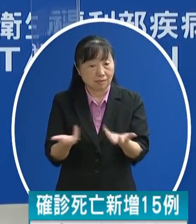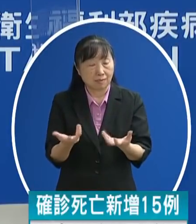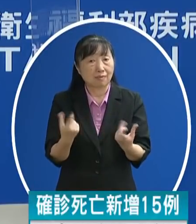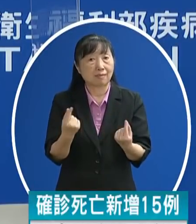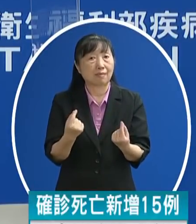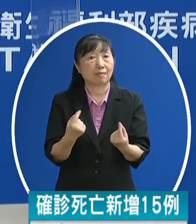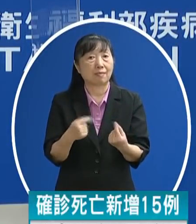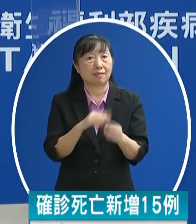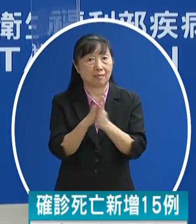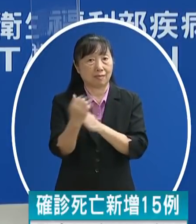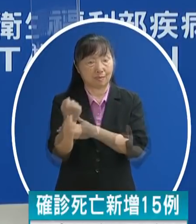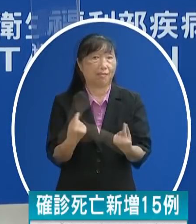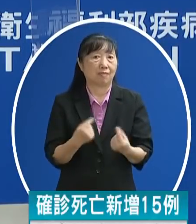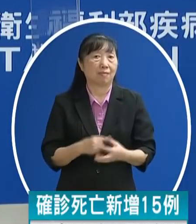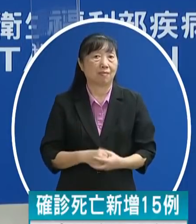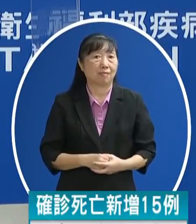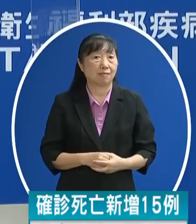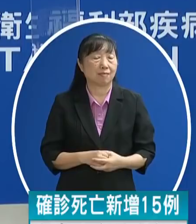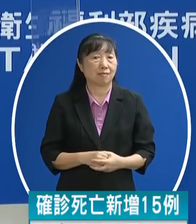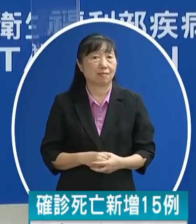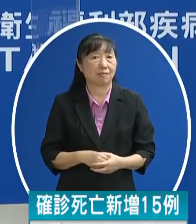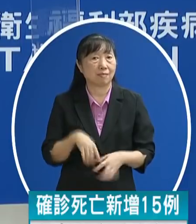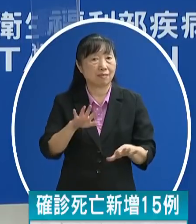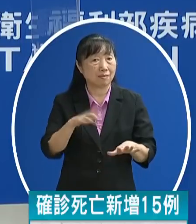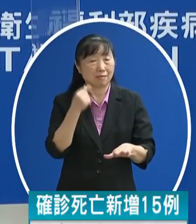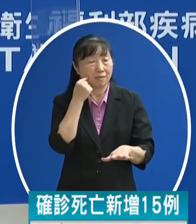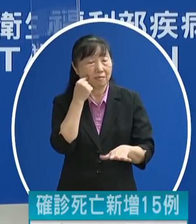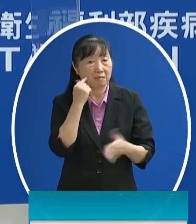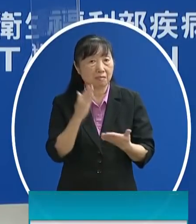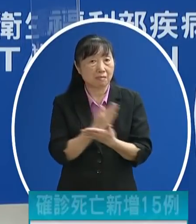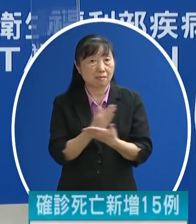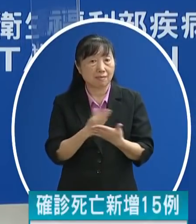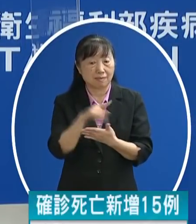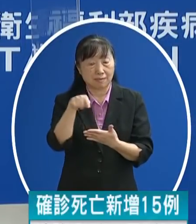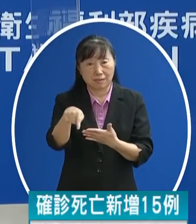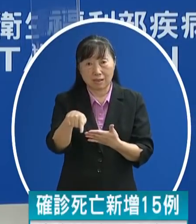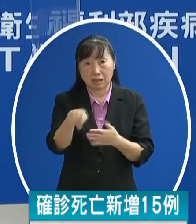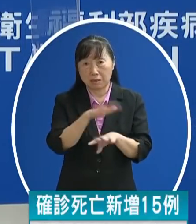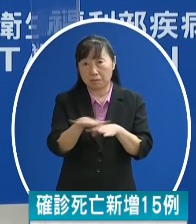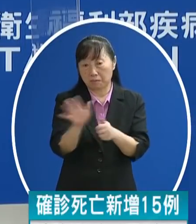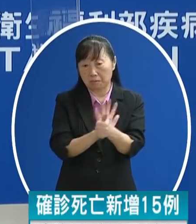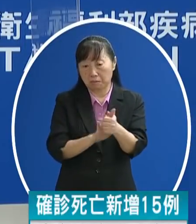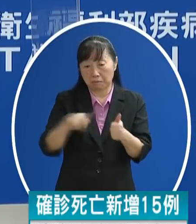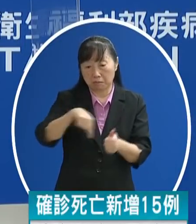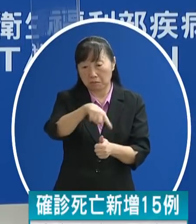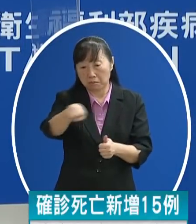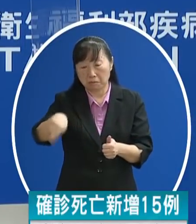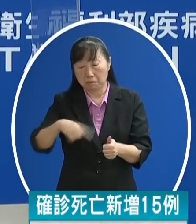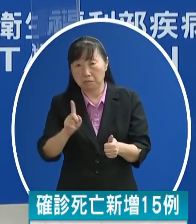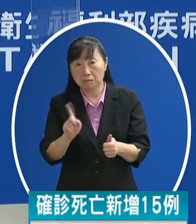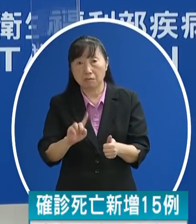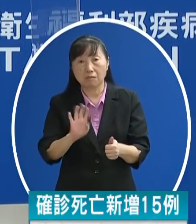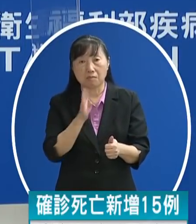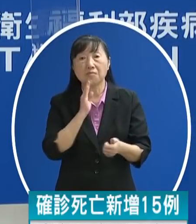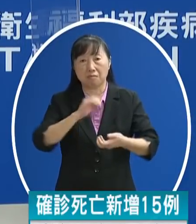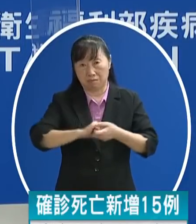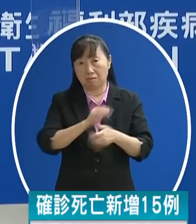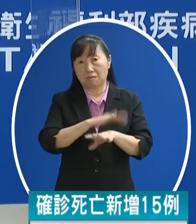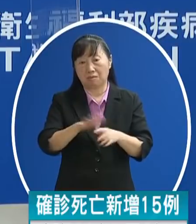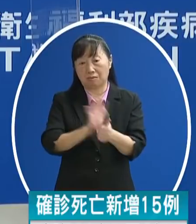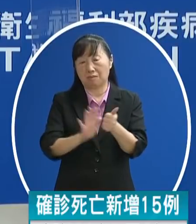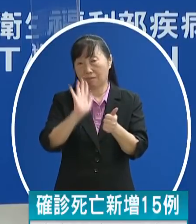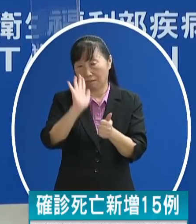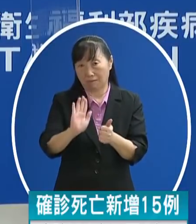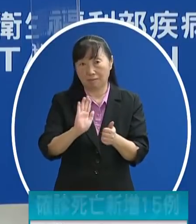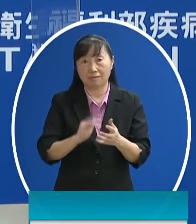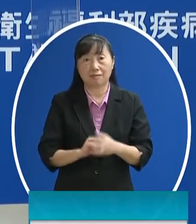件现在的一个要务了。那你现在还很难去估计它牵涉到范围多大，其实一定会有一定的范围了那